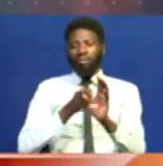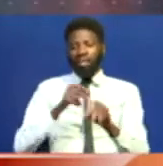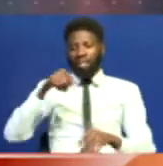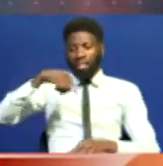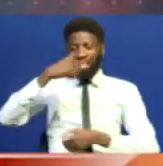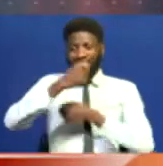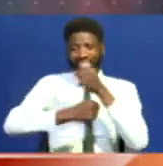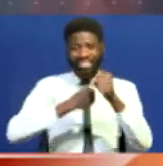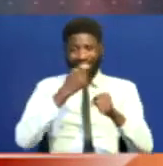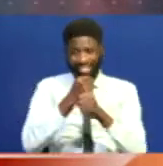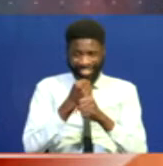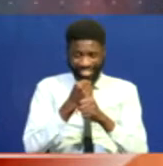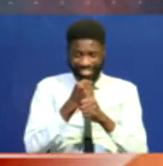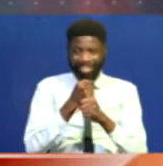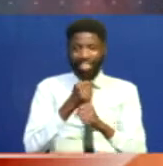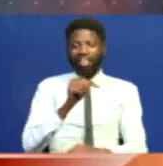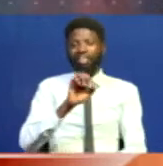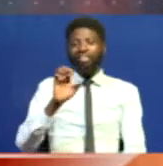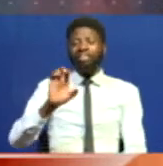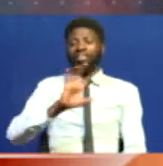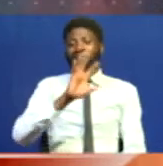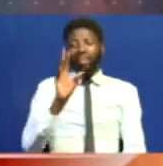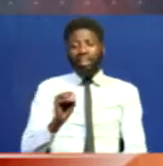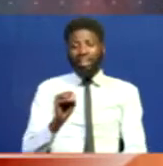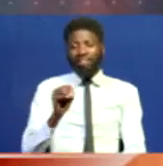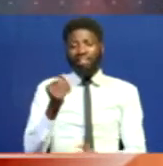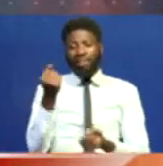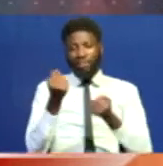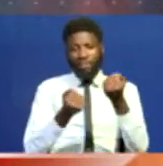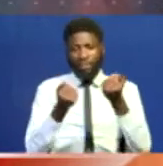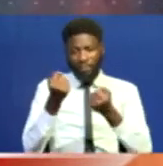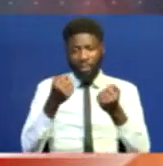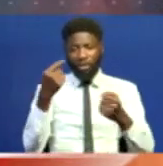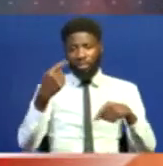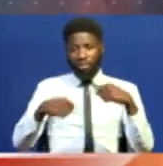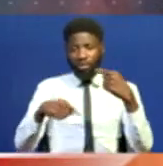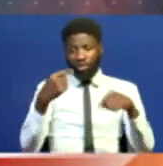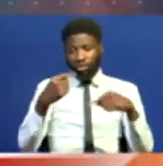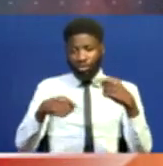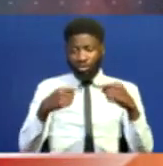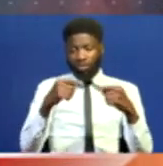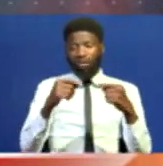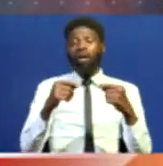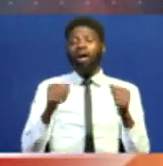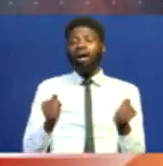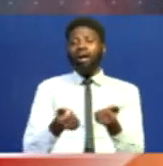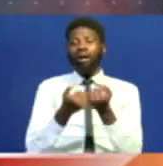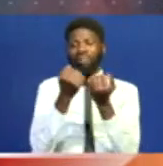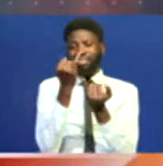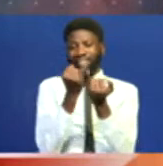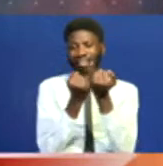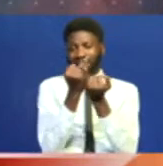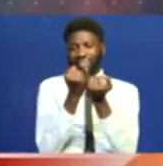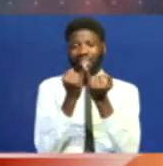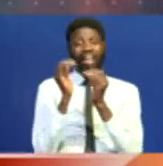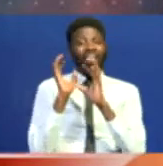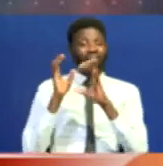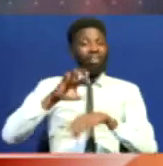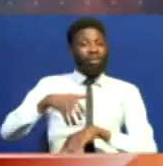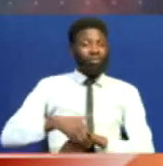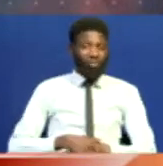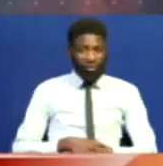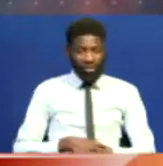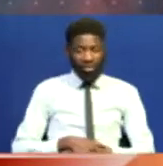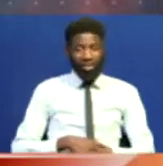za magari Afrika Mashariki yatakayoanza rasmi Jumamosi hii katika kaunti ya Kilifi. Mbio hizo ni za umbali wa kilomita 4000